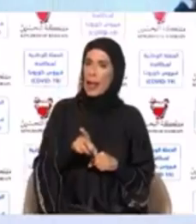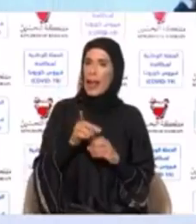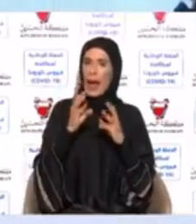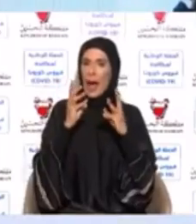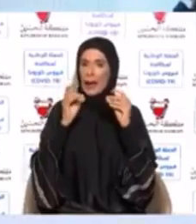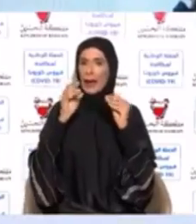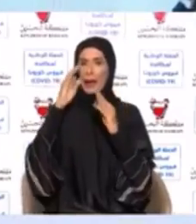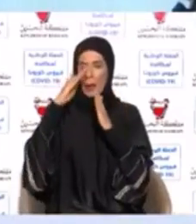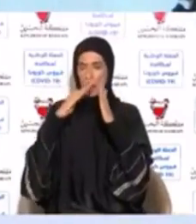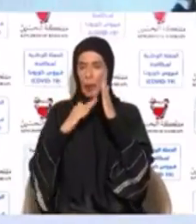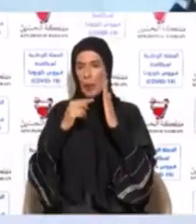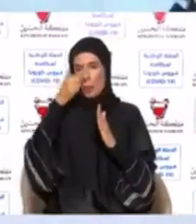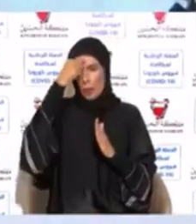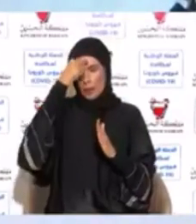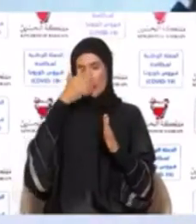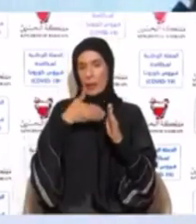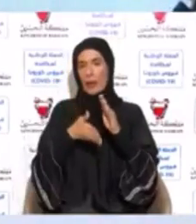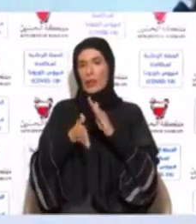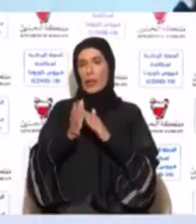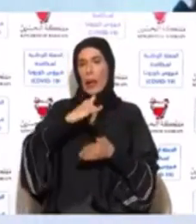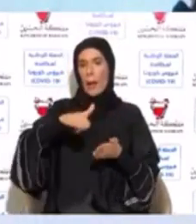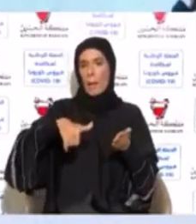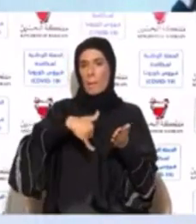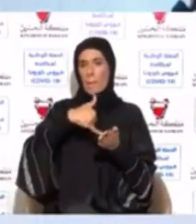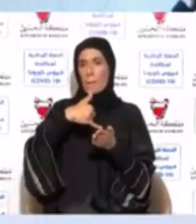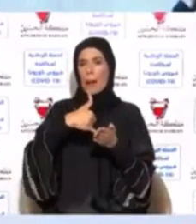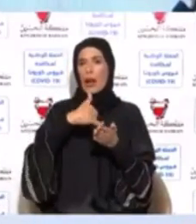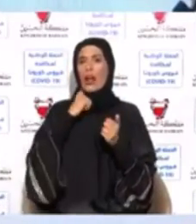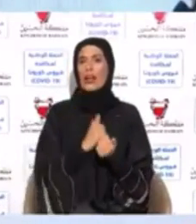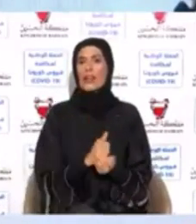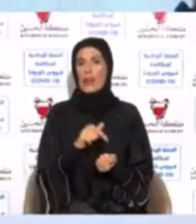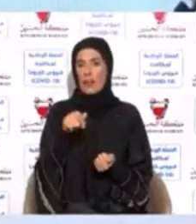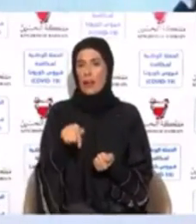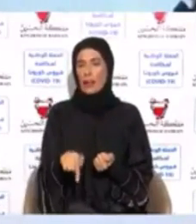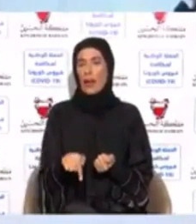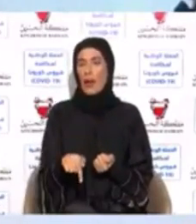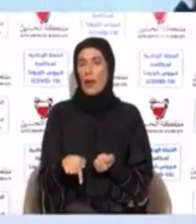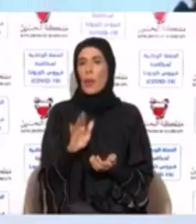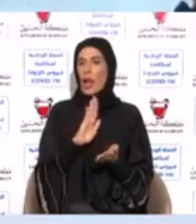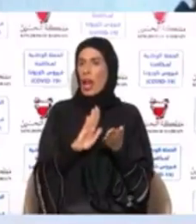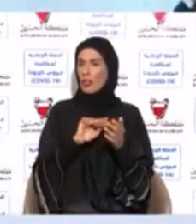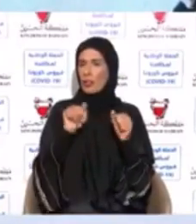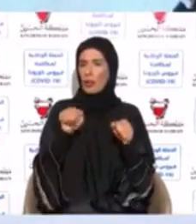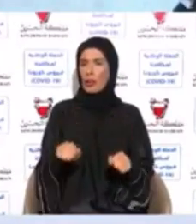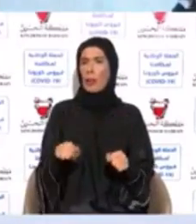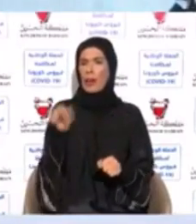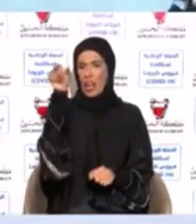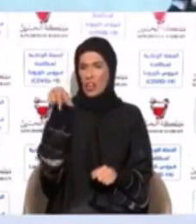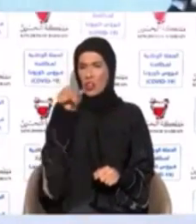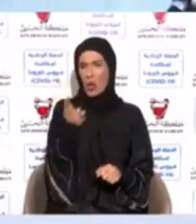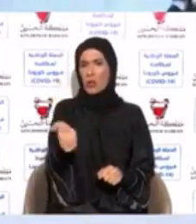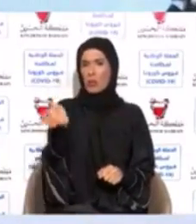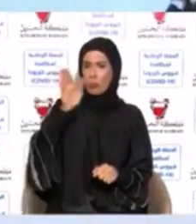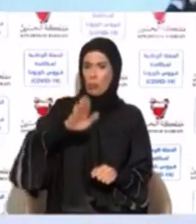عدد المرضى اللي إحنا ندخلهم لمراكز العلاج والعزل والمضاعفات ومن ثم الوفيات.